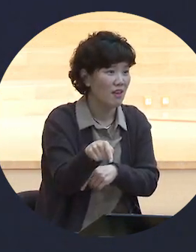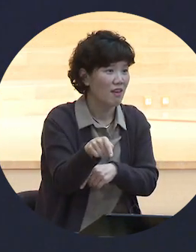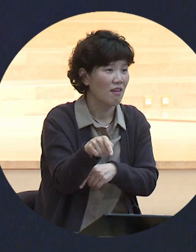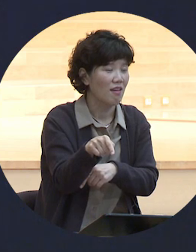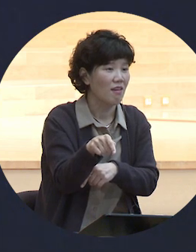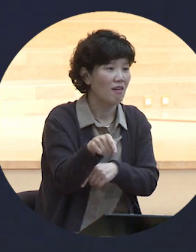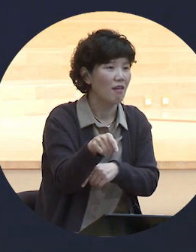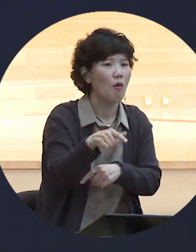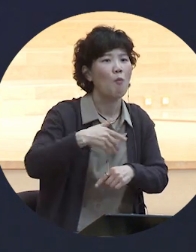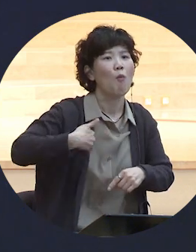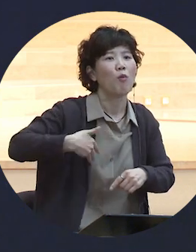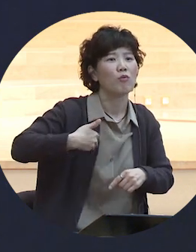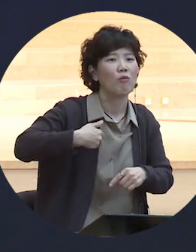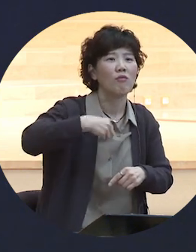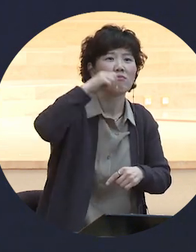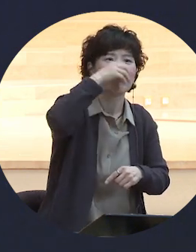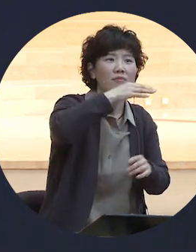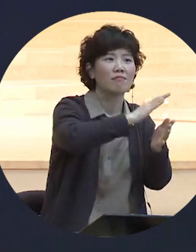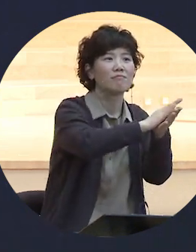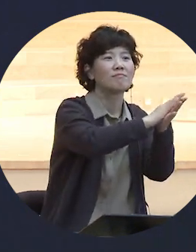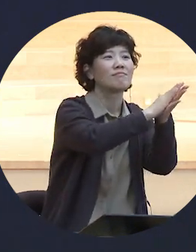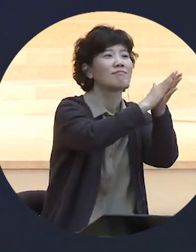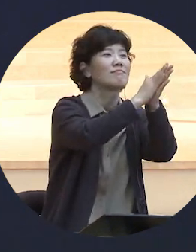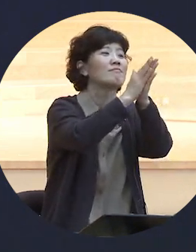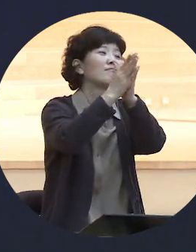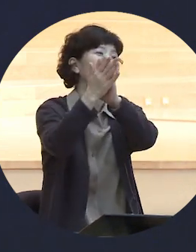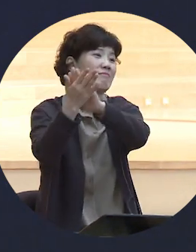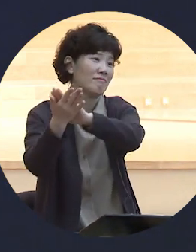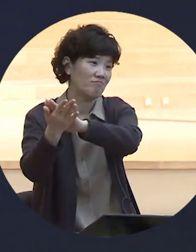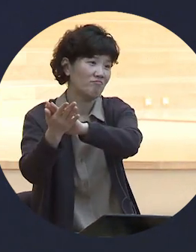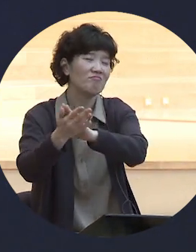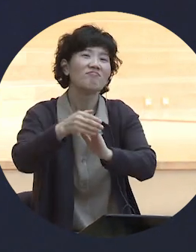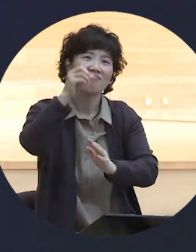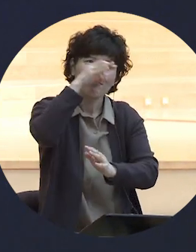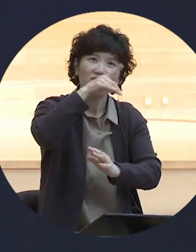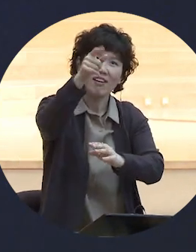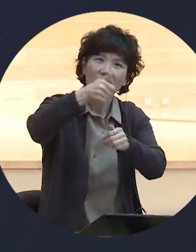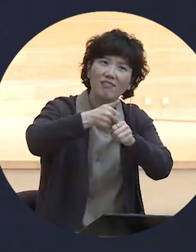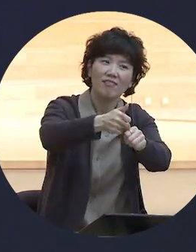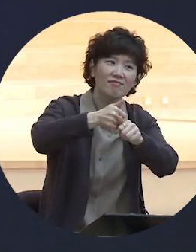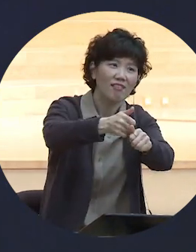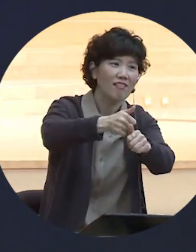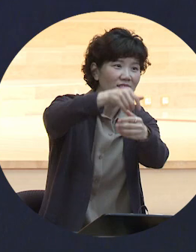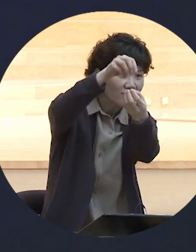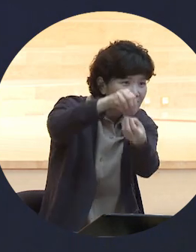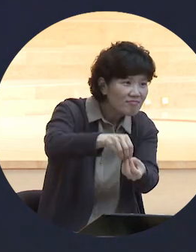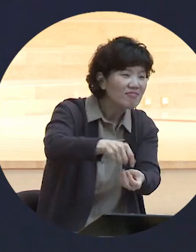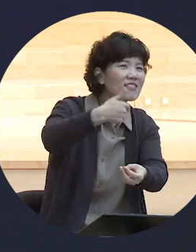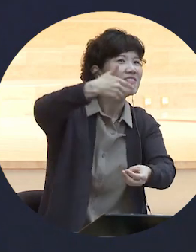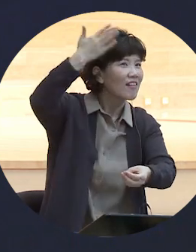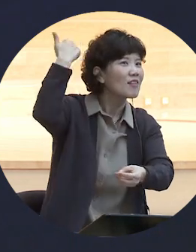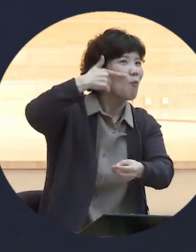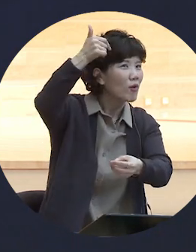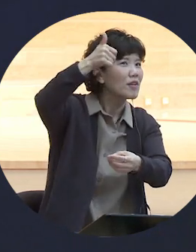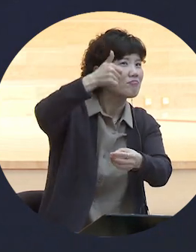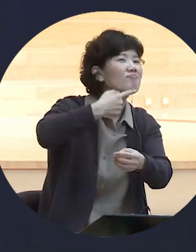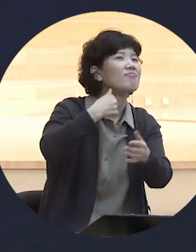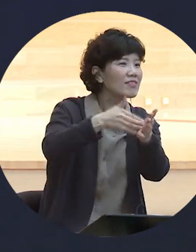그 전혀 모른 채 뭐 했으니까 그렇게 하고 뭐 전임 목사님이 그렇게 했으니까